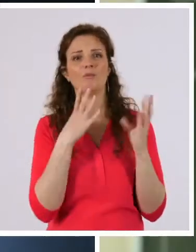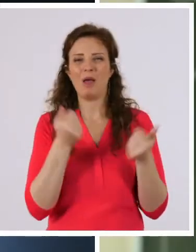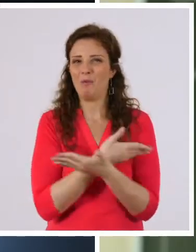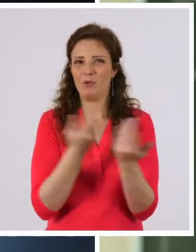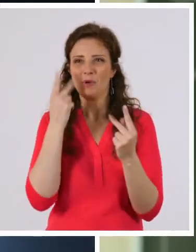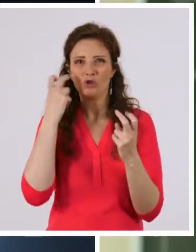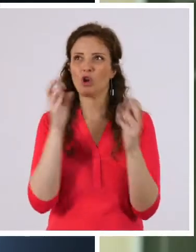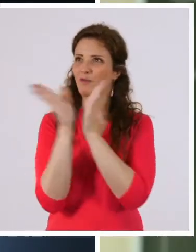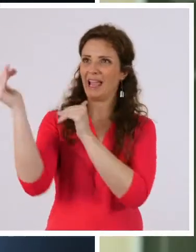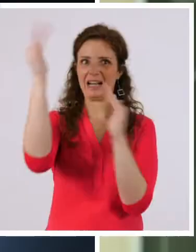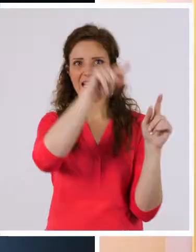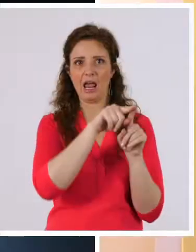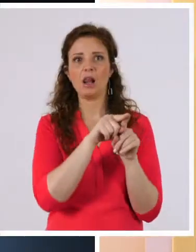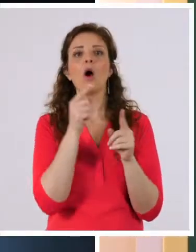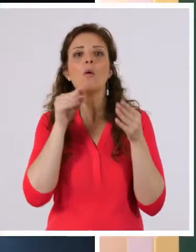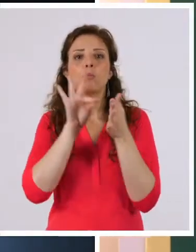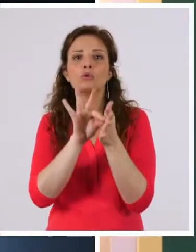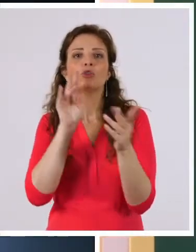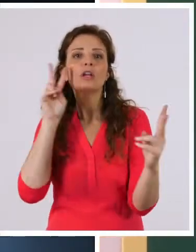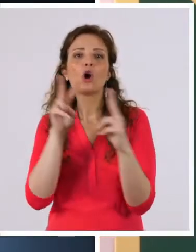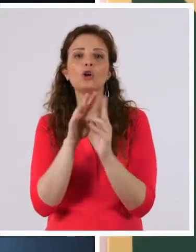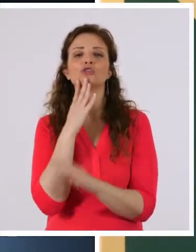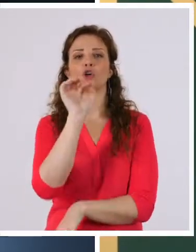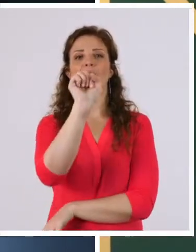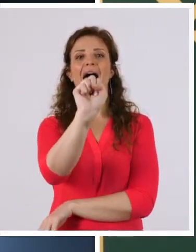negli spazi pubblici della nave, è A.